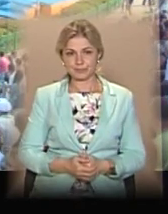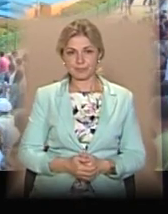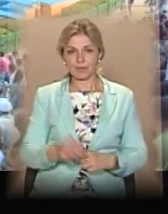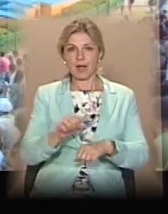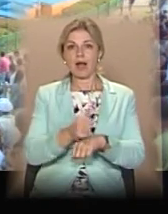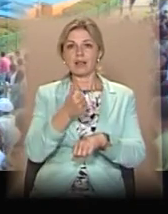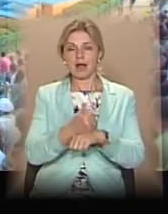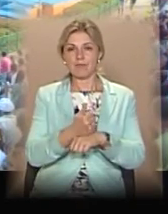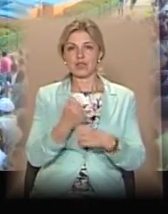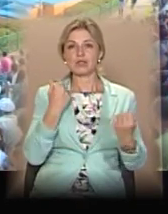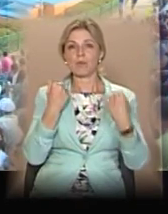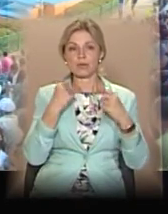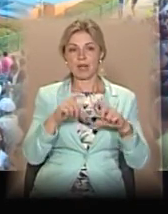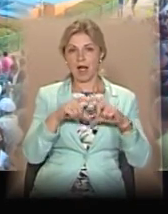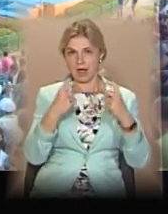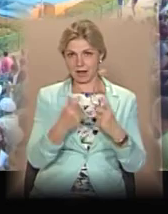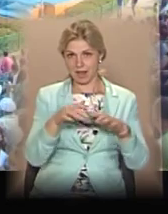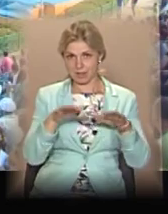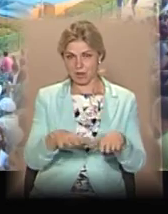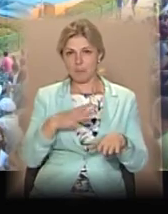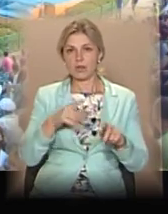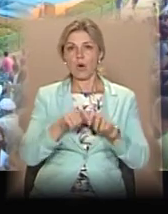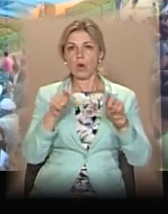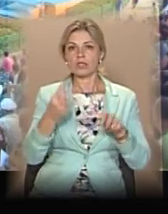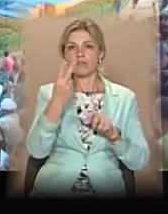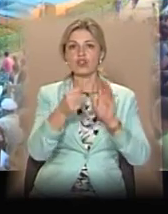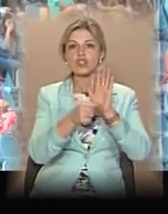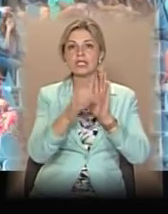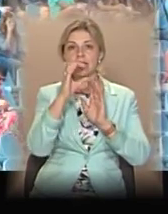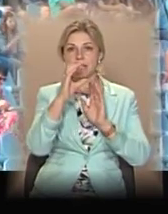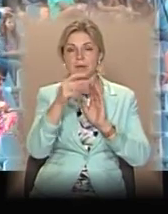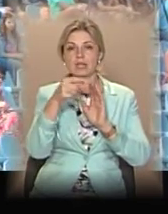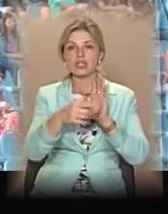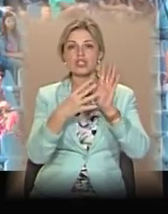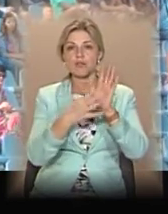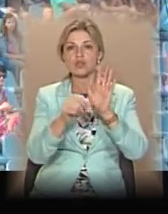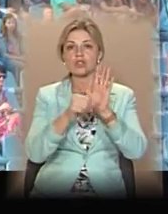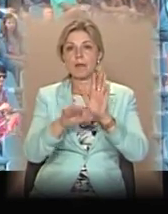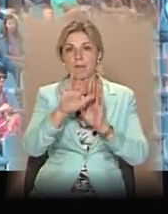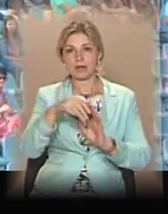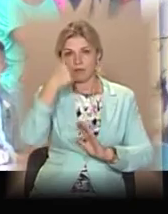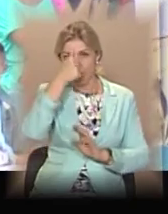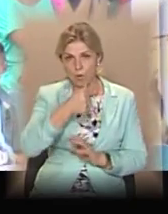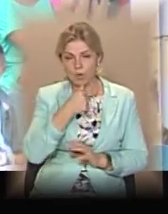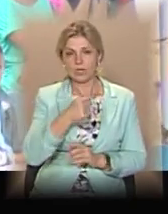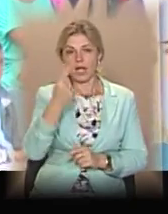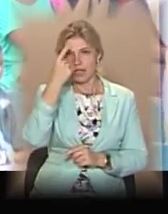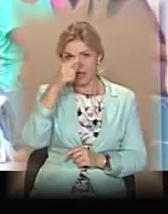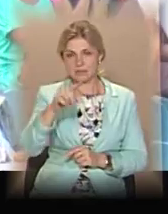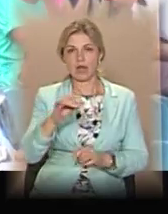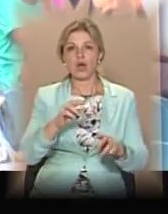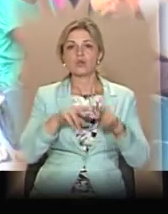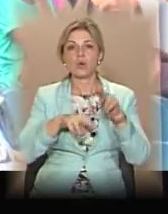Головну спортивну арену Миколаївської області було відкрито 26 вересня 1965 року. Ініціатором і куратором